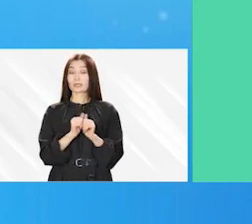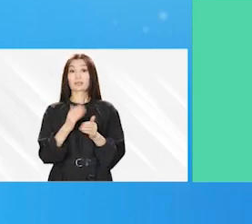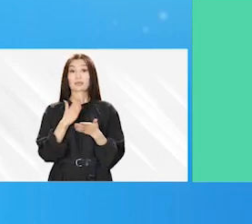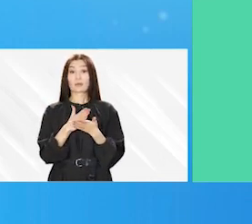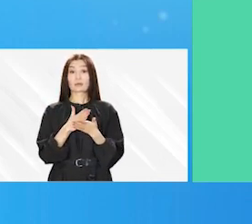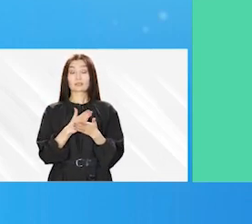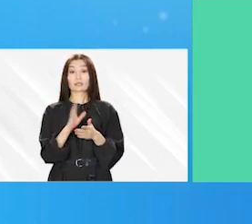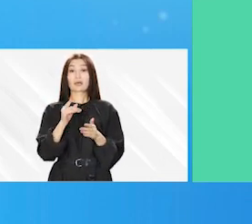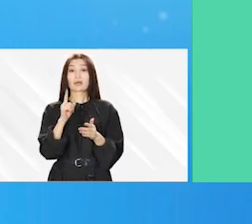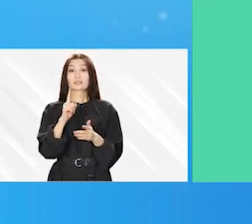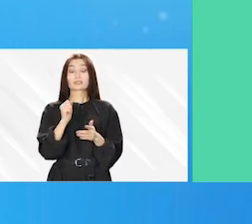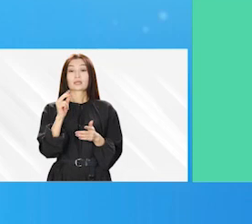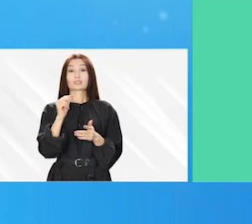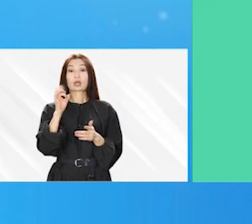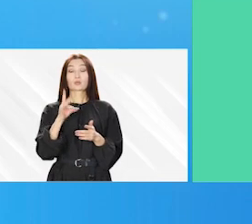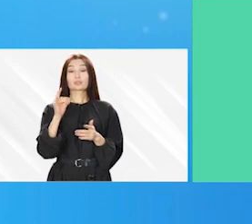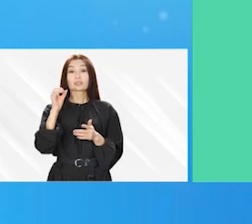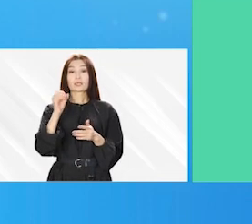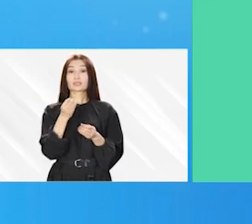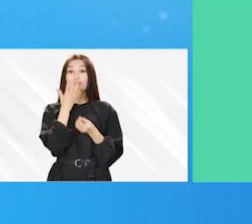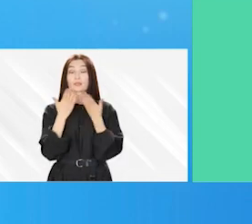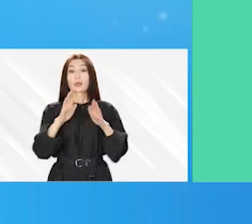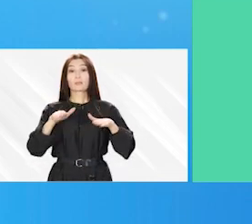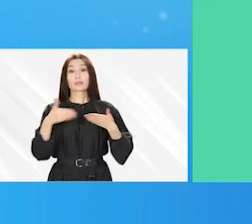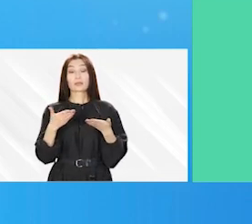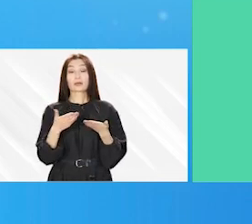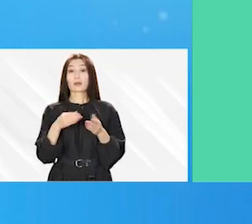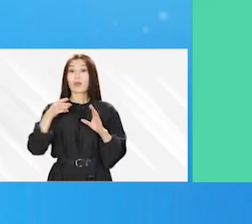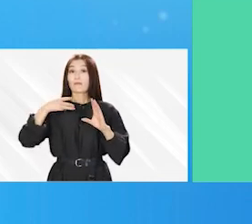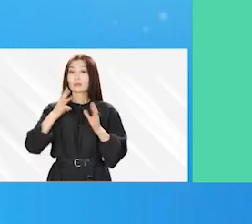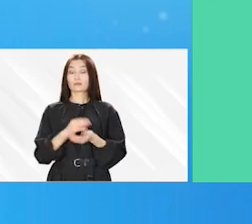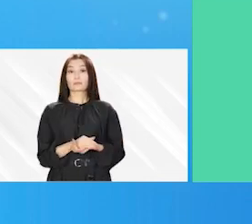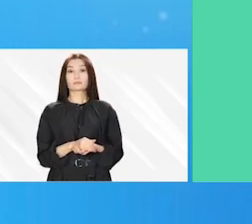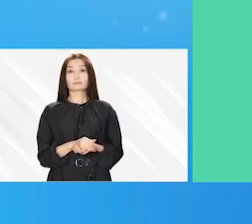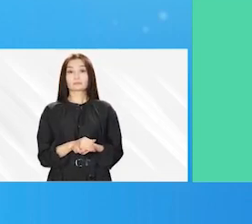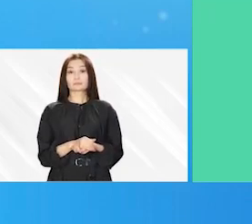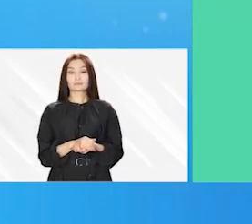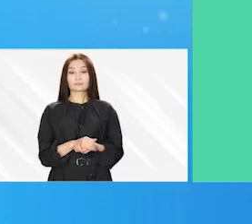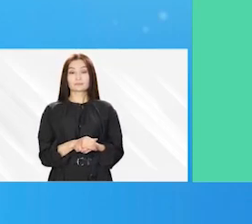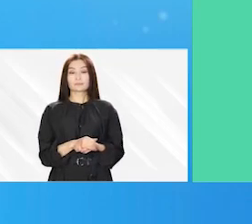находятся зачаточные цветке предлагаю вашему вниманию видео фрагмент